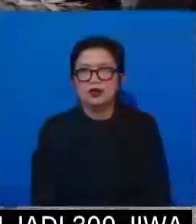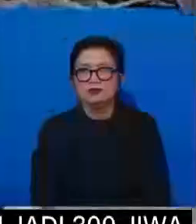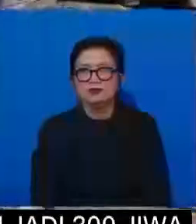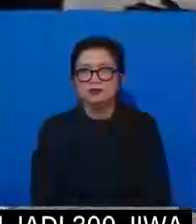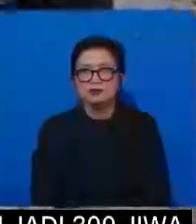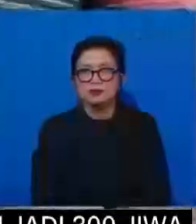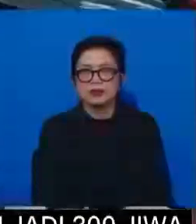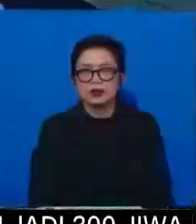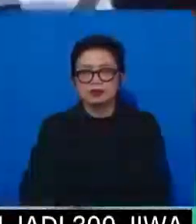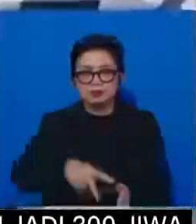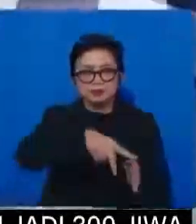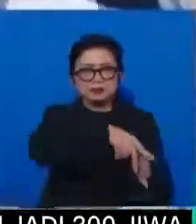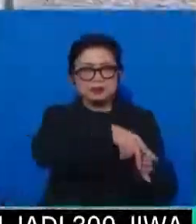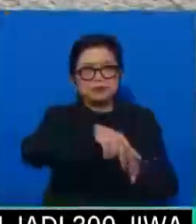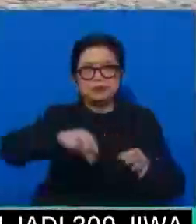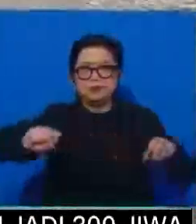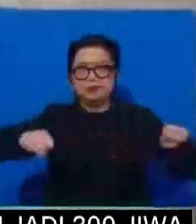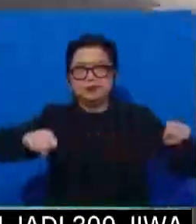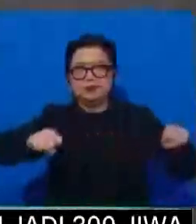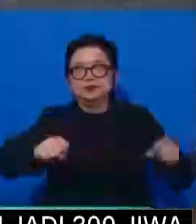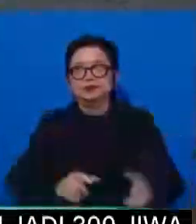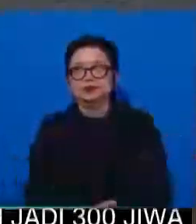jalannya cukup ekstrim.